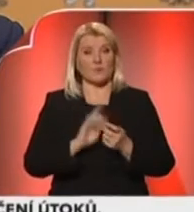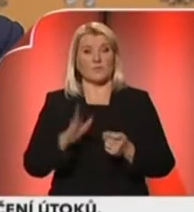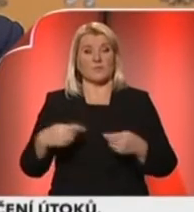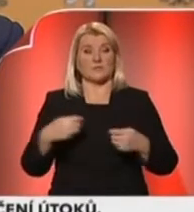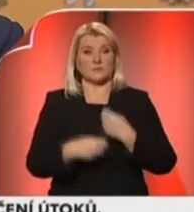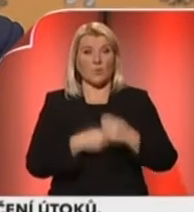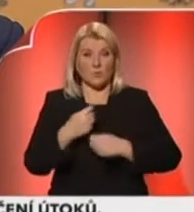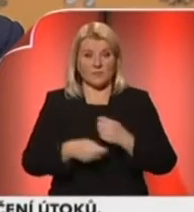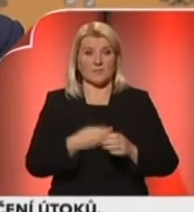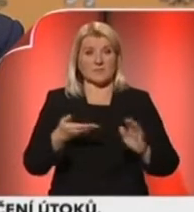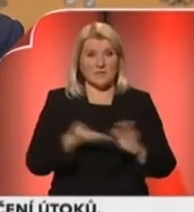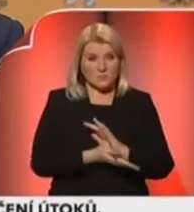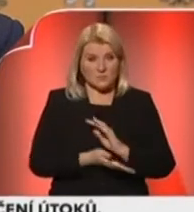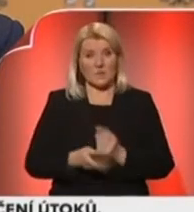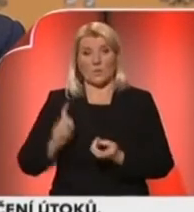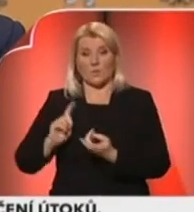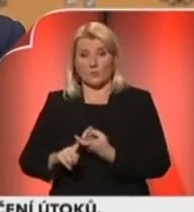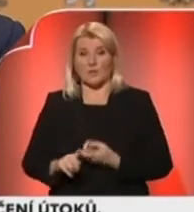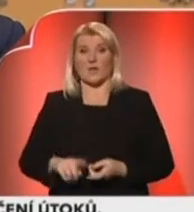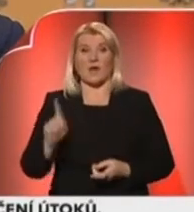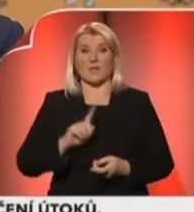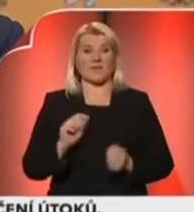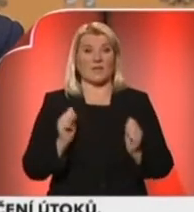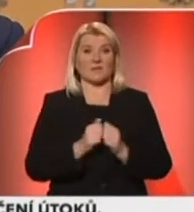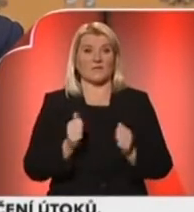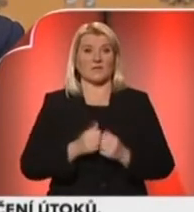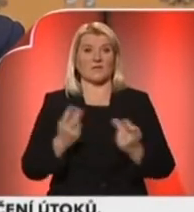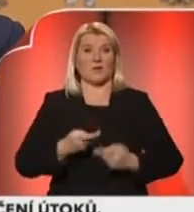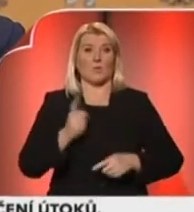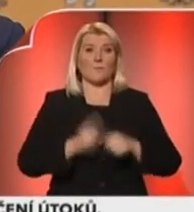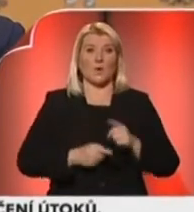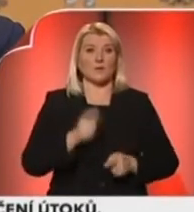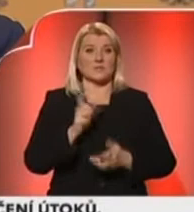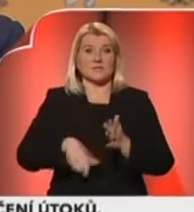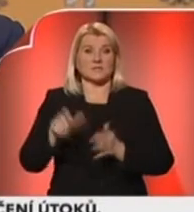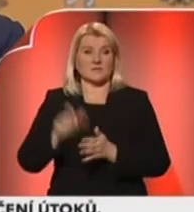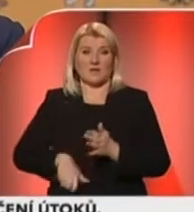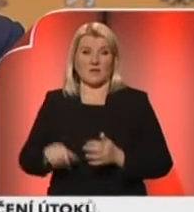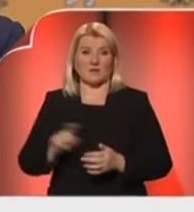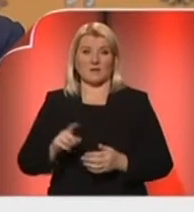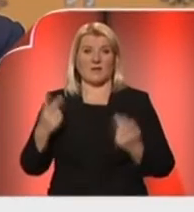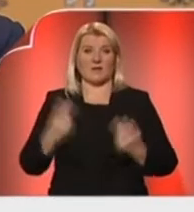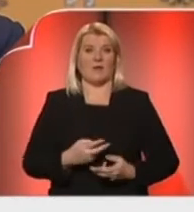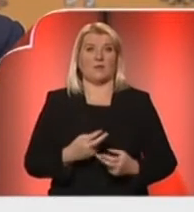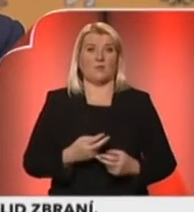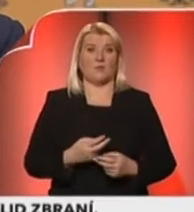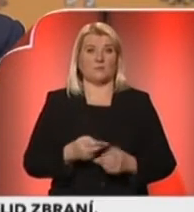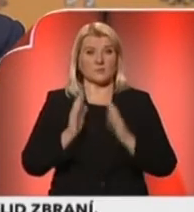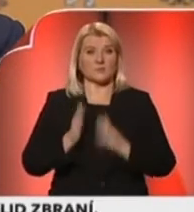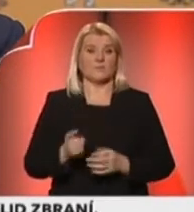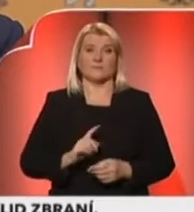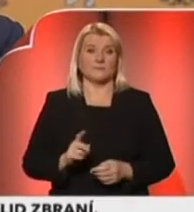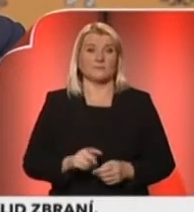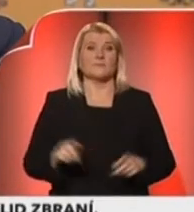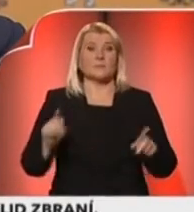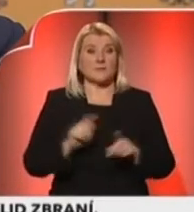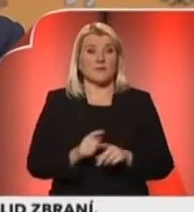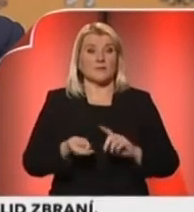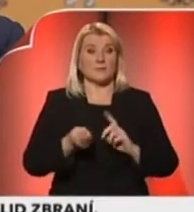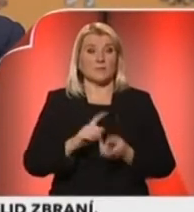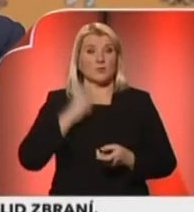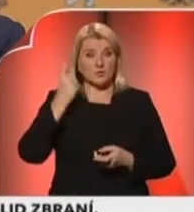mezi zastupiteli kluby, ale ne natvrdo mezi politickými subjekty jako takovými. Ani pro